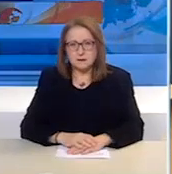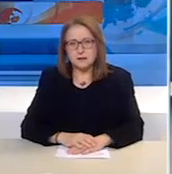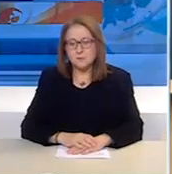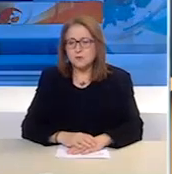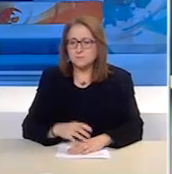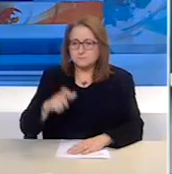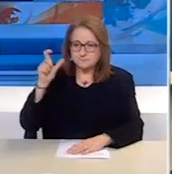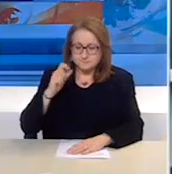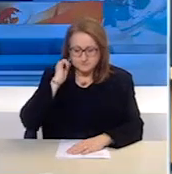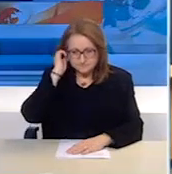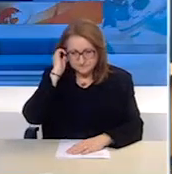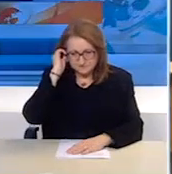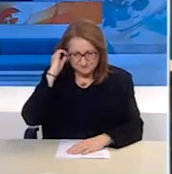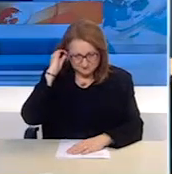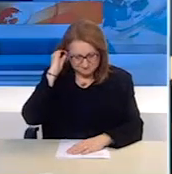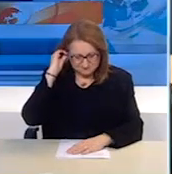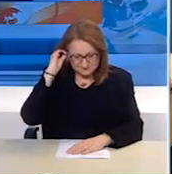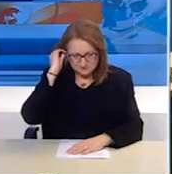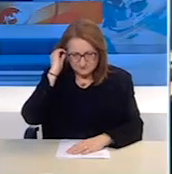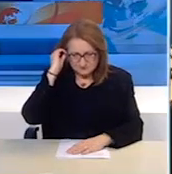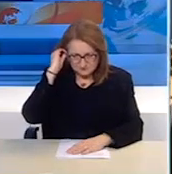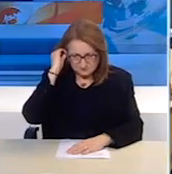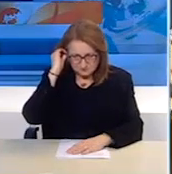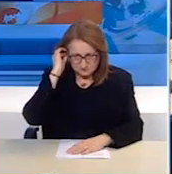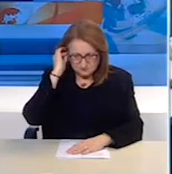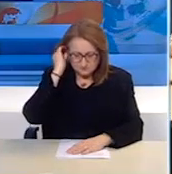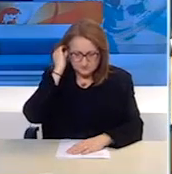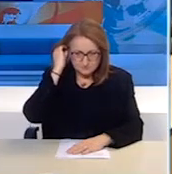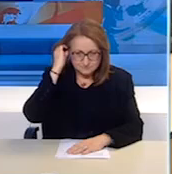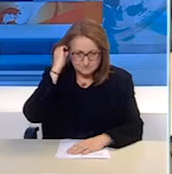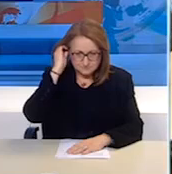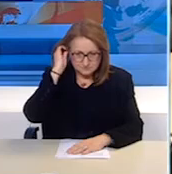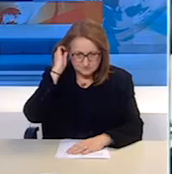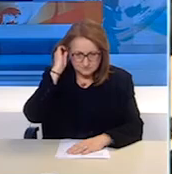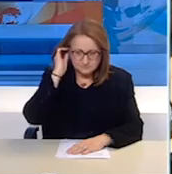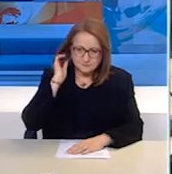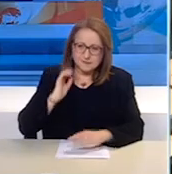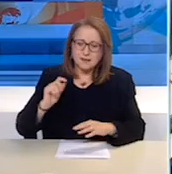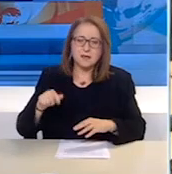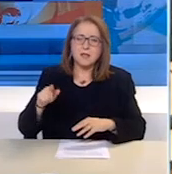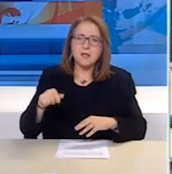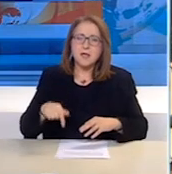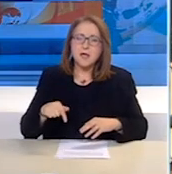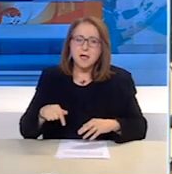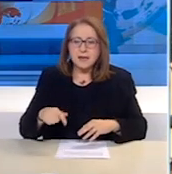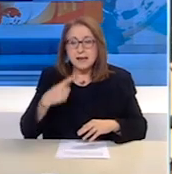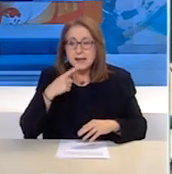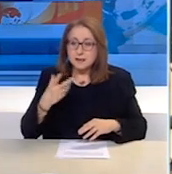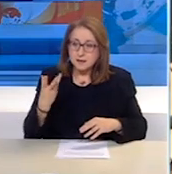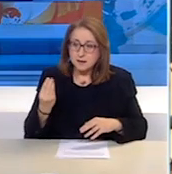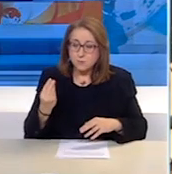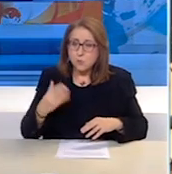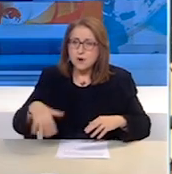Κοντοζαμάνη, σήμερα δημοσιεύτηκε στην εφημερίδα των Συντακτών η καταγγελία ότι υπάρχει εν μέσω πανδημίας απλήρωτη υπεροριακή εργασία